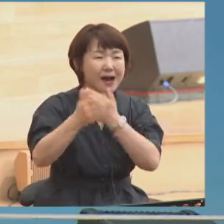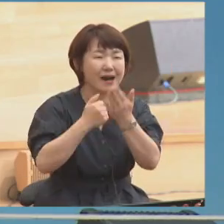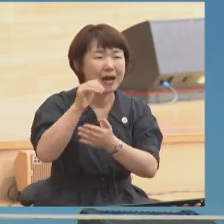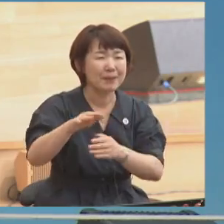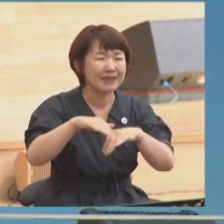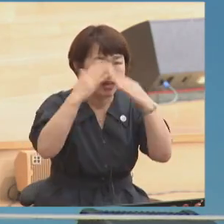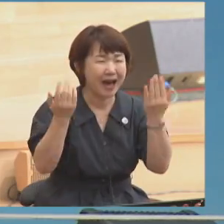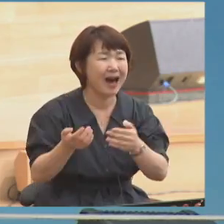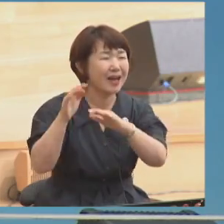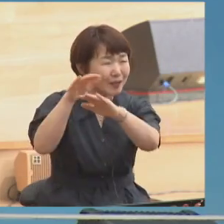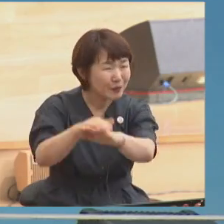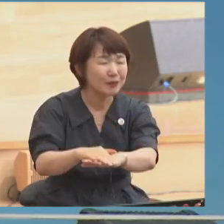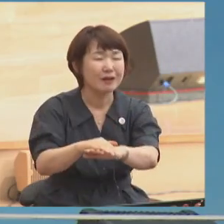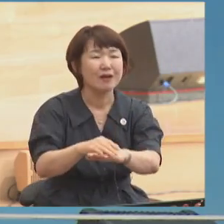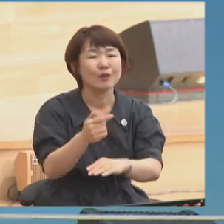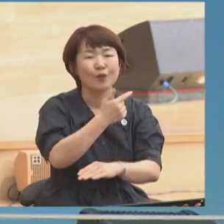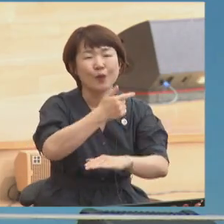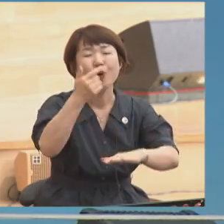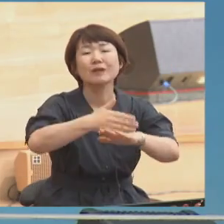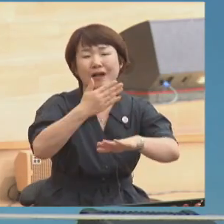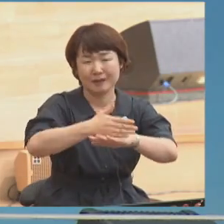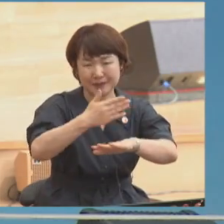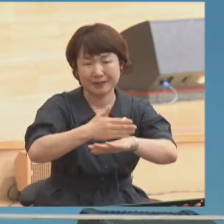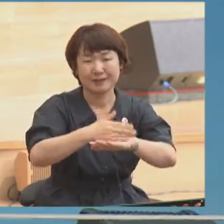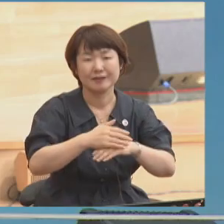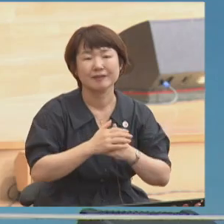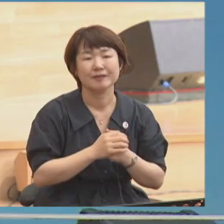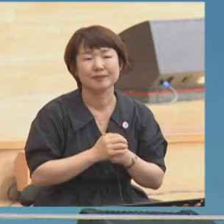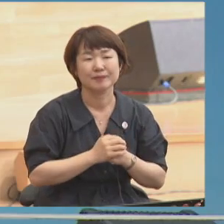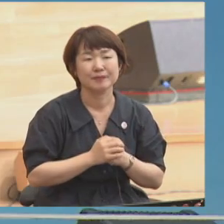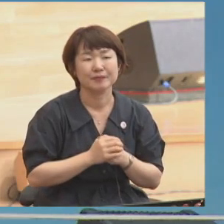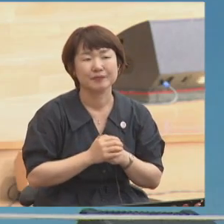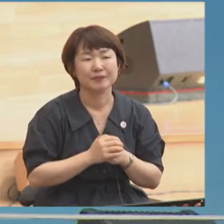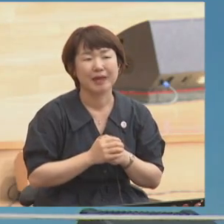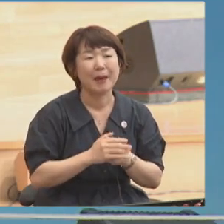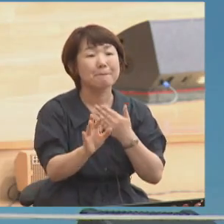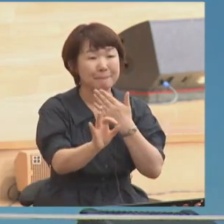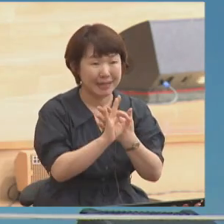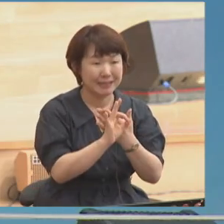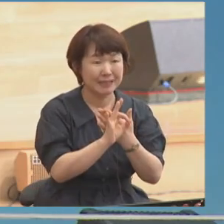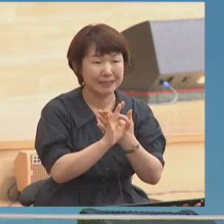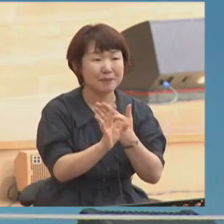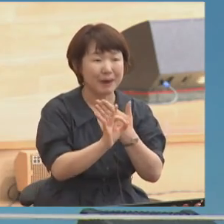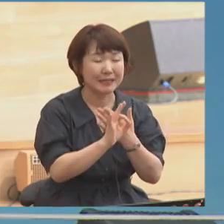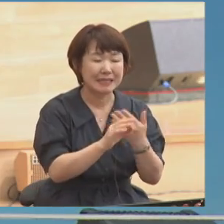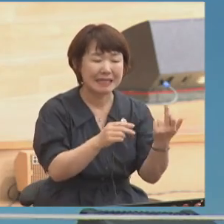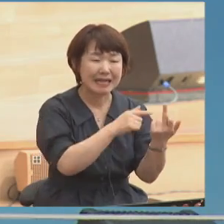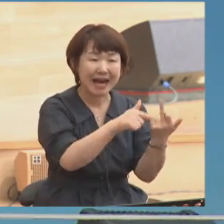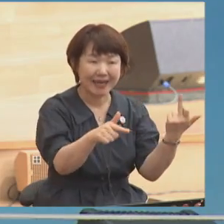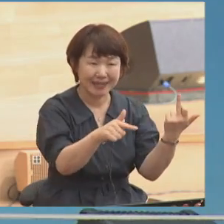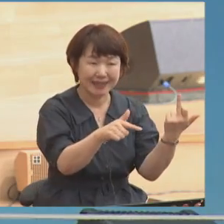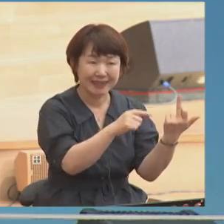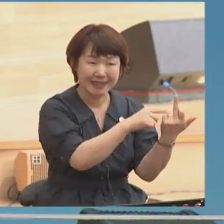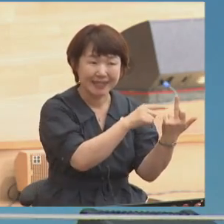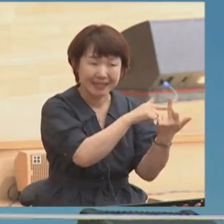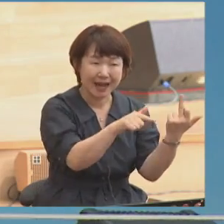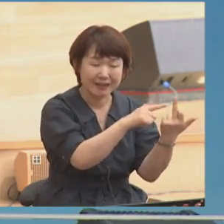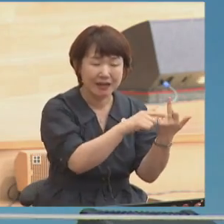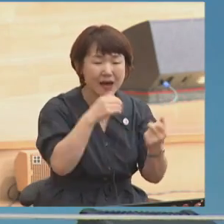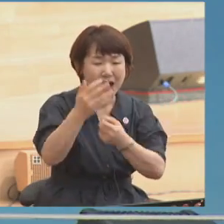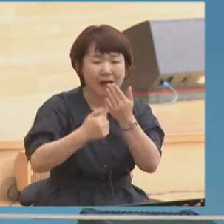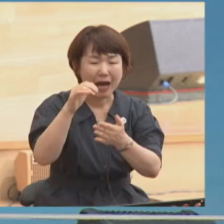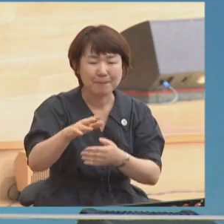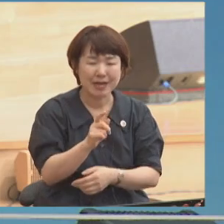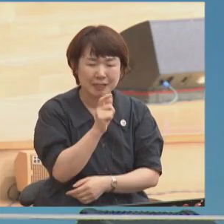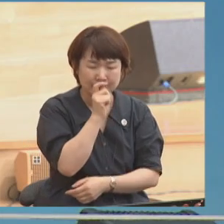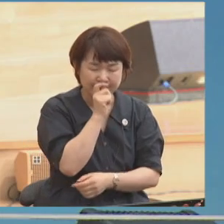내려놓으니까 얼마나 감사한지. 여러분 만일에 생각해 보세요. 가인이 하나님 앞에